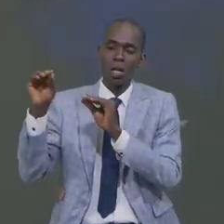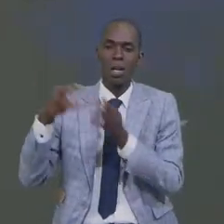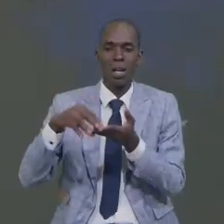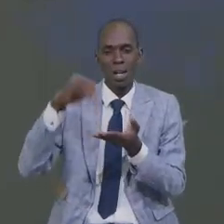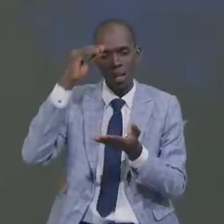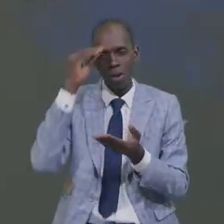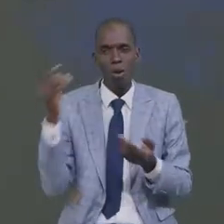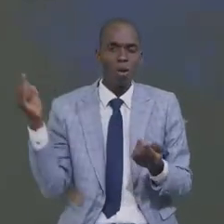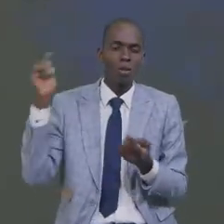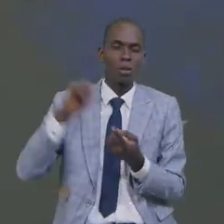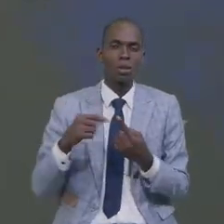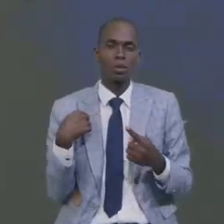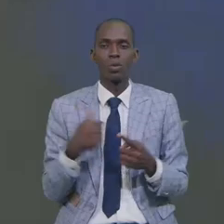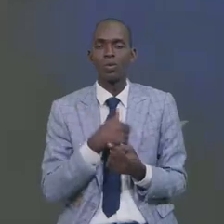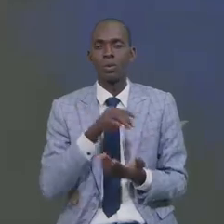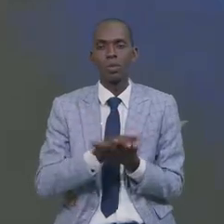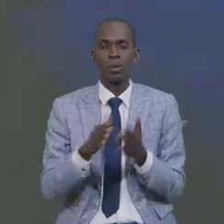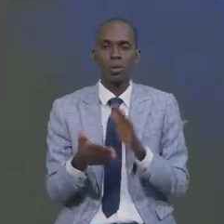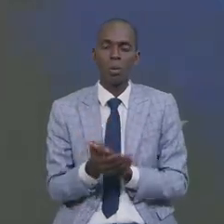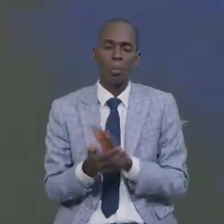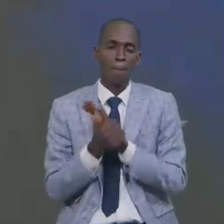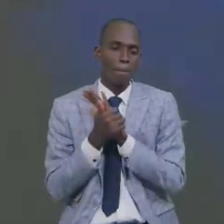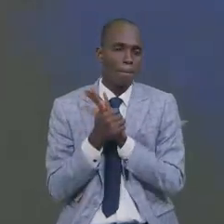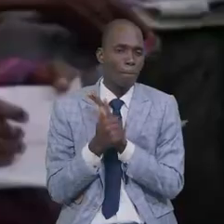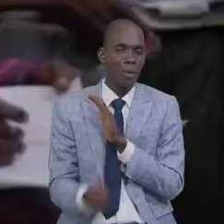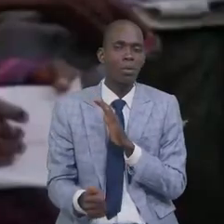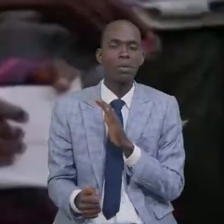Nous devons donc continuer à apprendre jusqu'à ce que nous maîtrisons